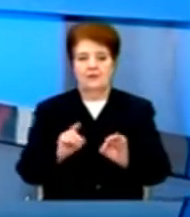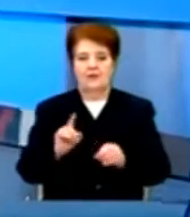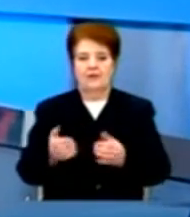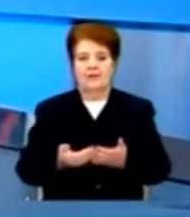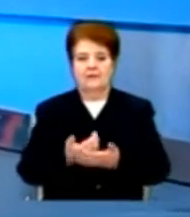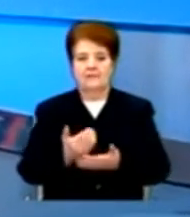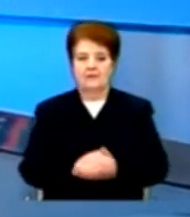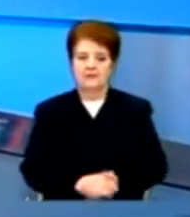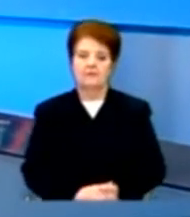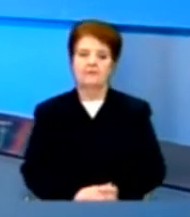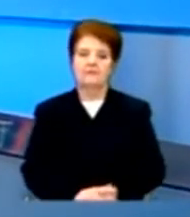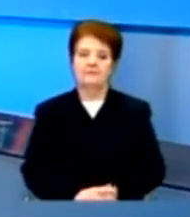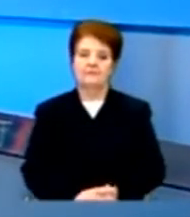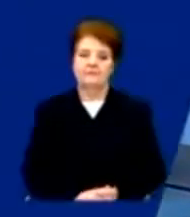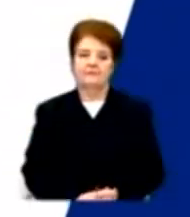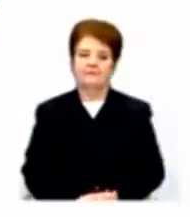ediției.